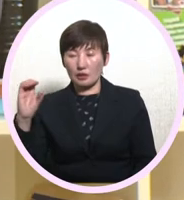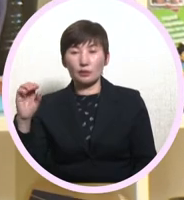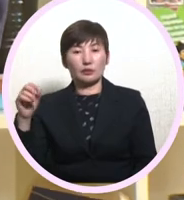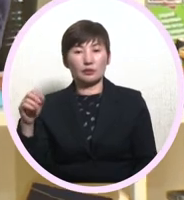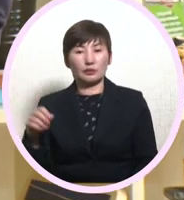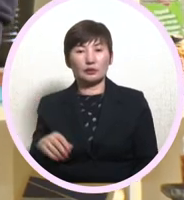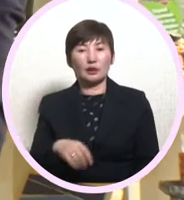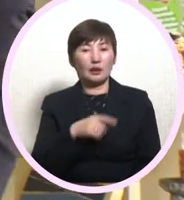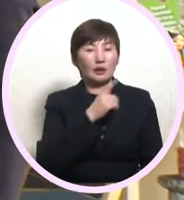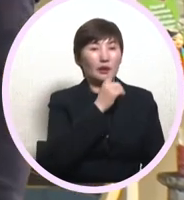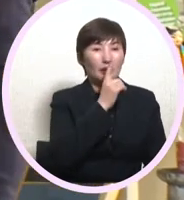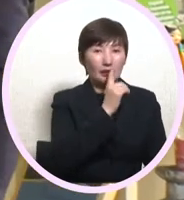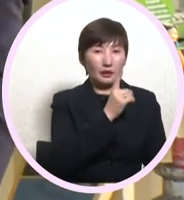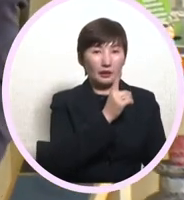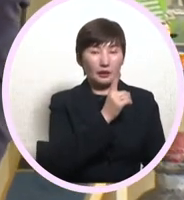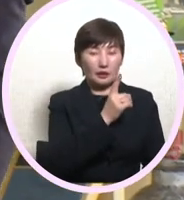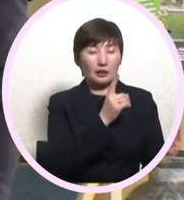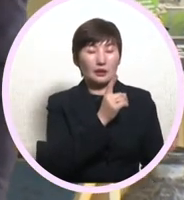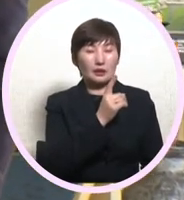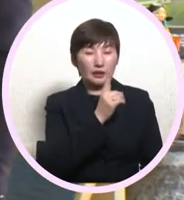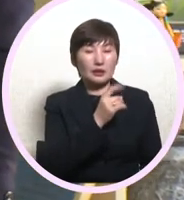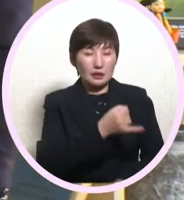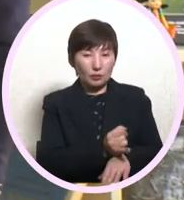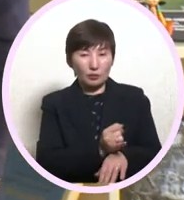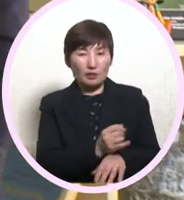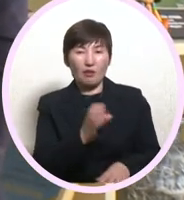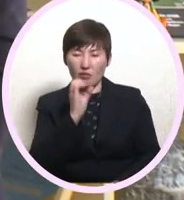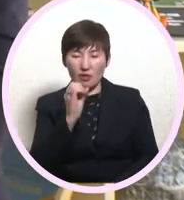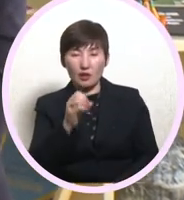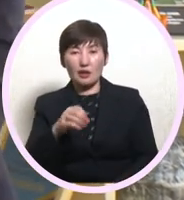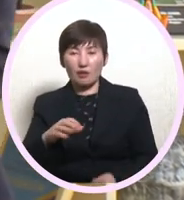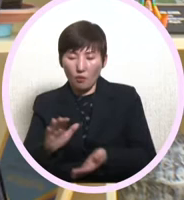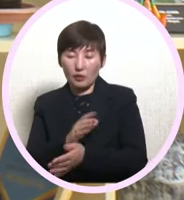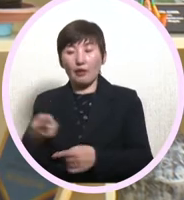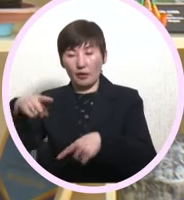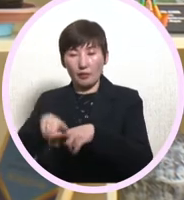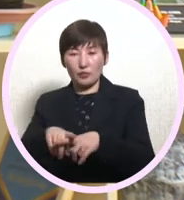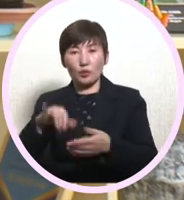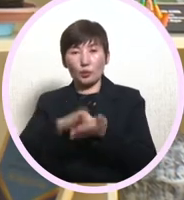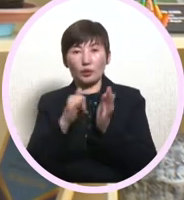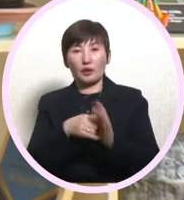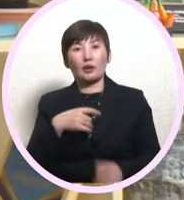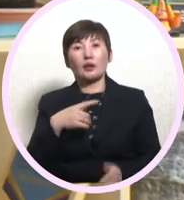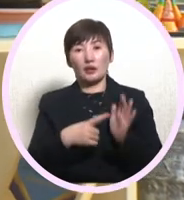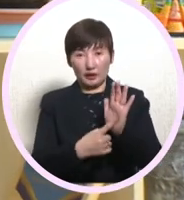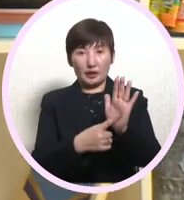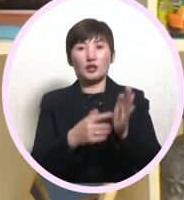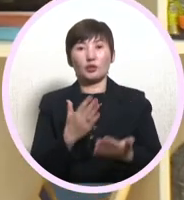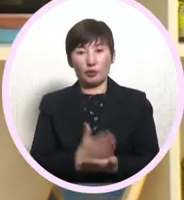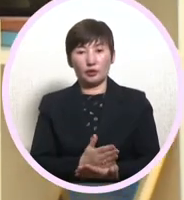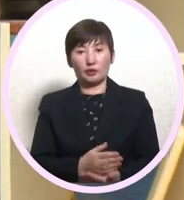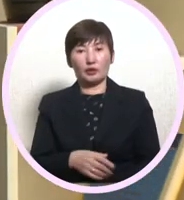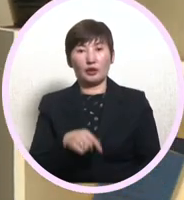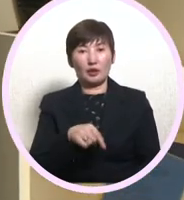1 секундэд 10 метр секунд тик метр секундээр хурдаа нэмсэг. За энийг үл яах вэ гэхээр тик метр секунд хурдаа нэмж байгаа учраас